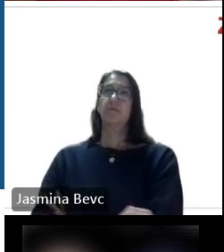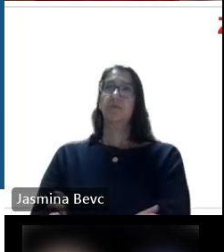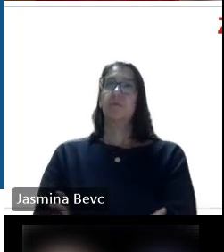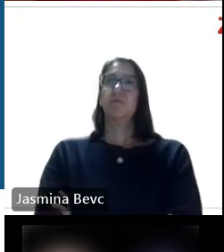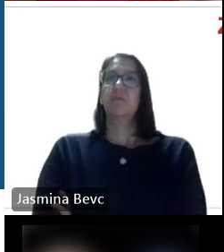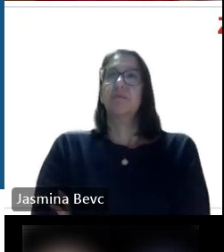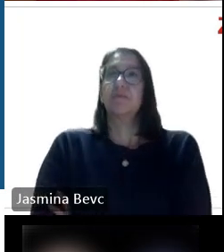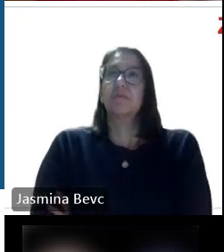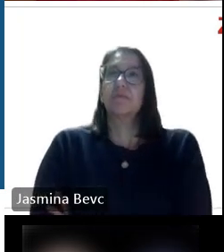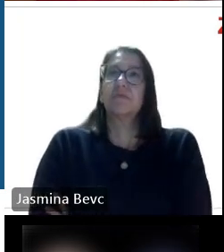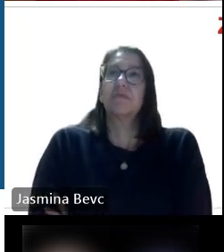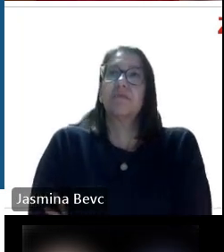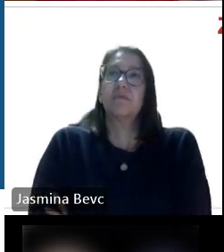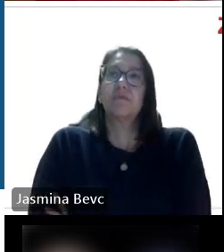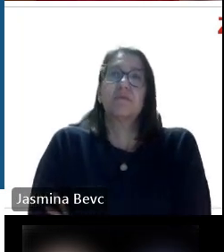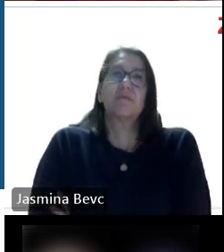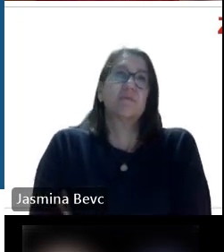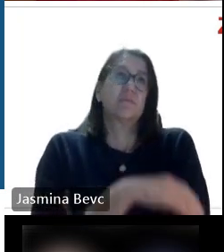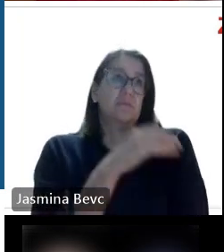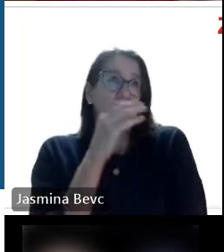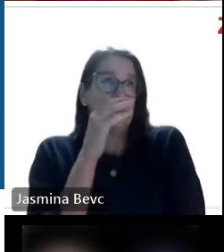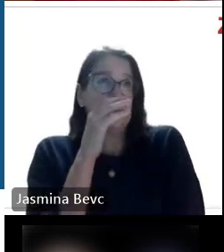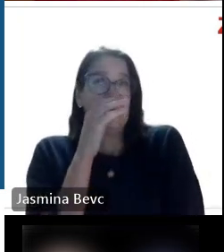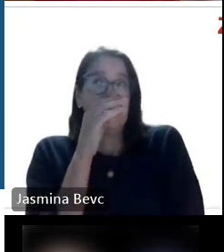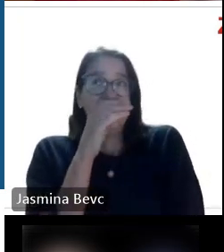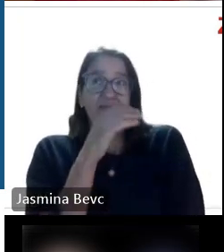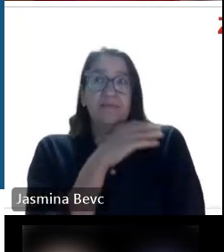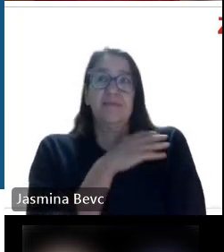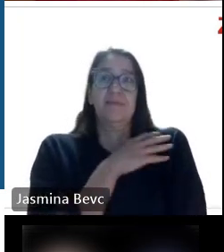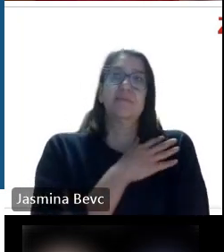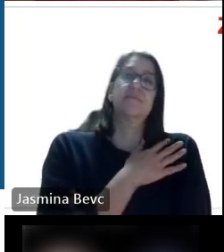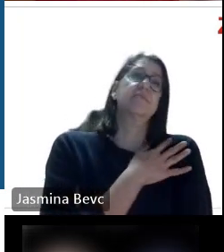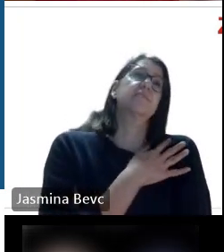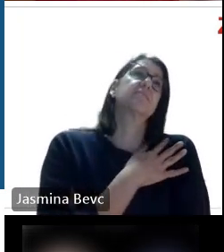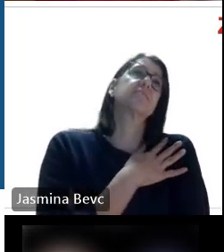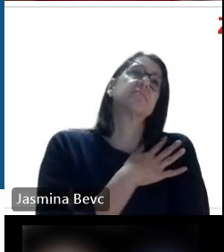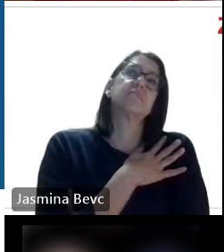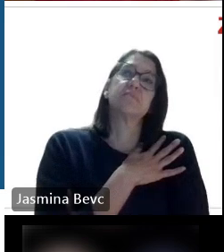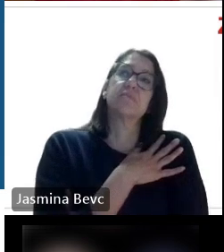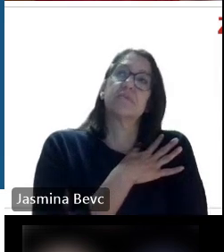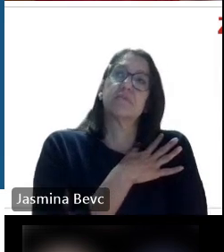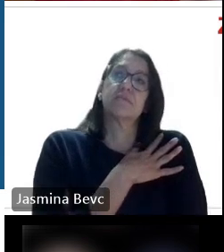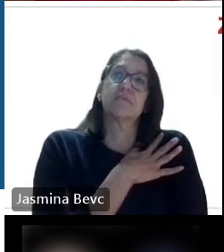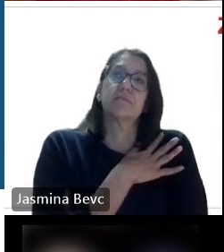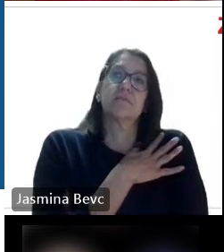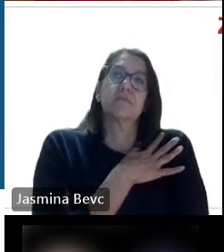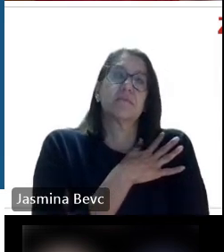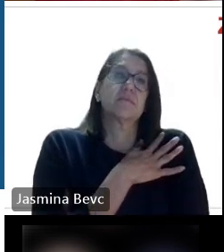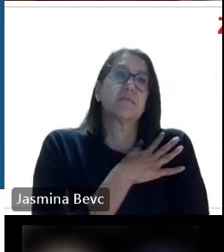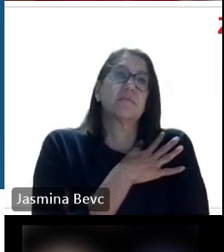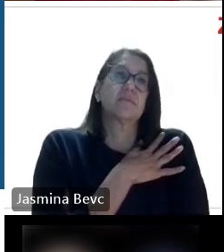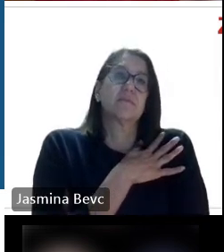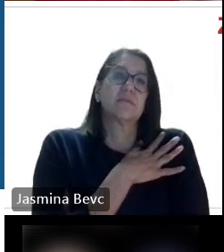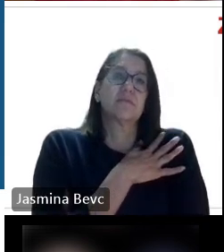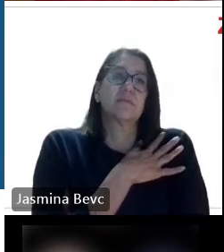površinah uparjalnika skondenzira in potem zamrzne. Na ta način